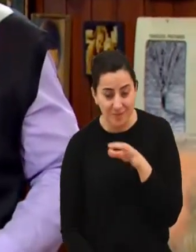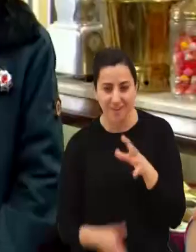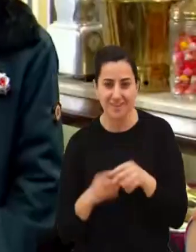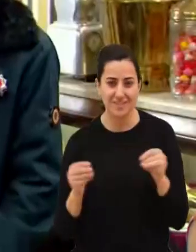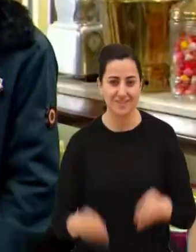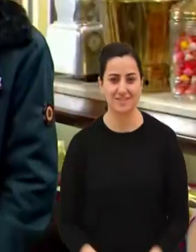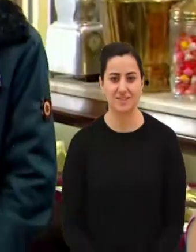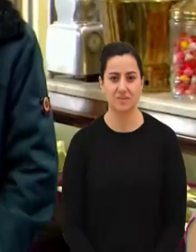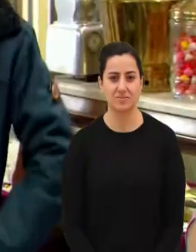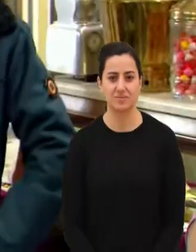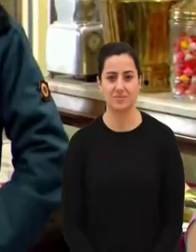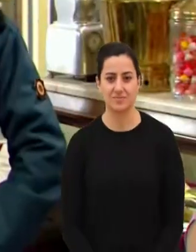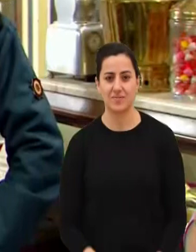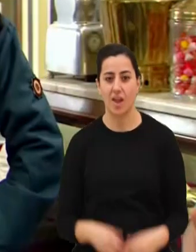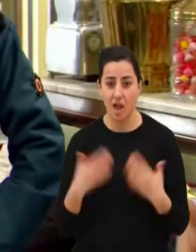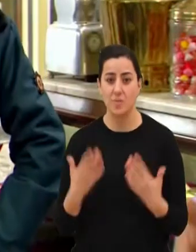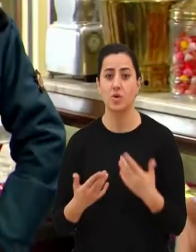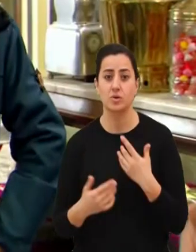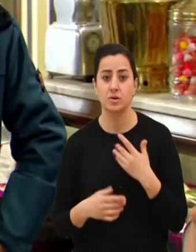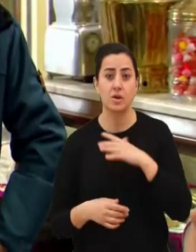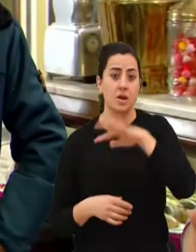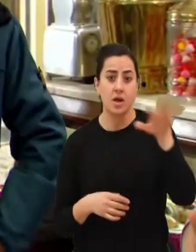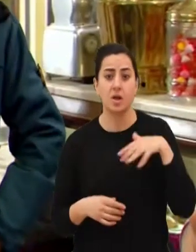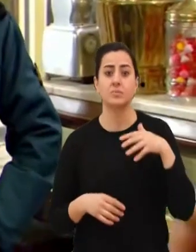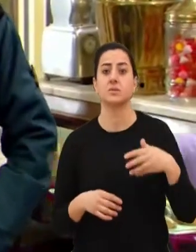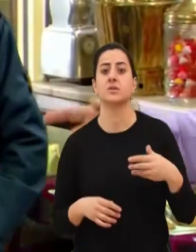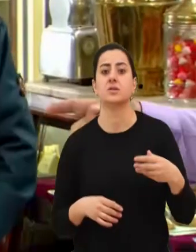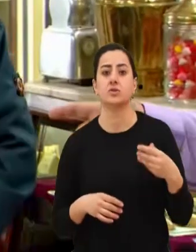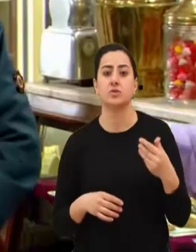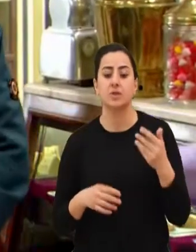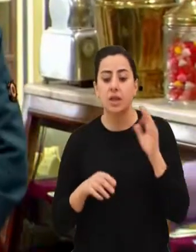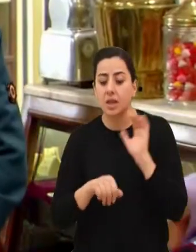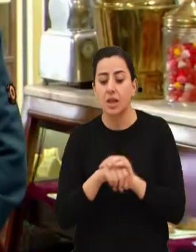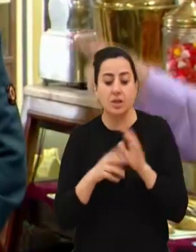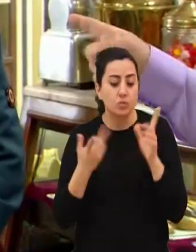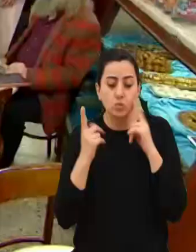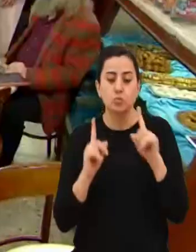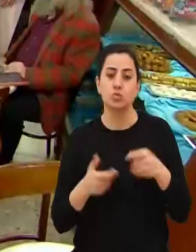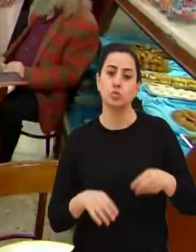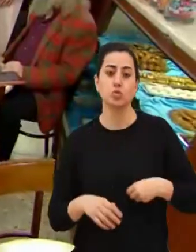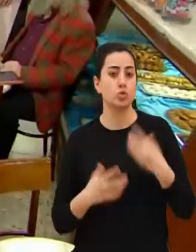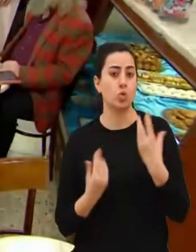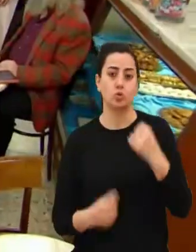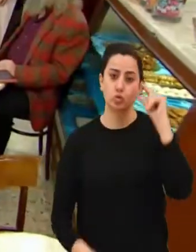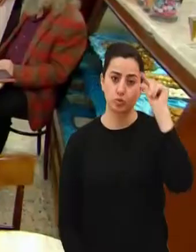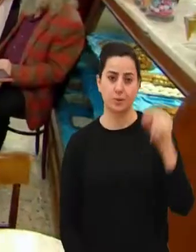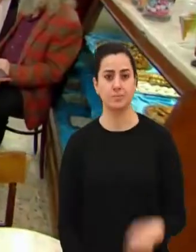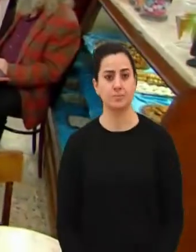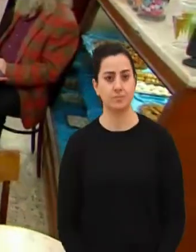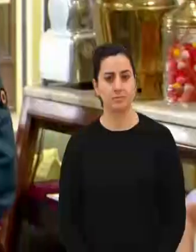geçti. Bir Basri'ye bir Rıza'ya bakınca... Ama herkes masumiyeti ispatlanana kadar suçludur biliyorsunuz yani. Selahattin